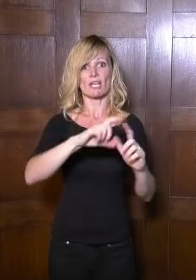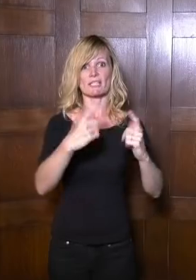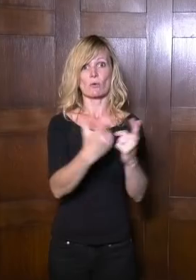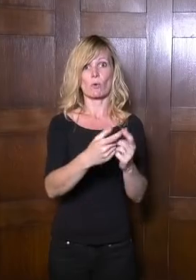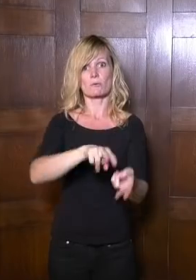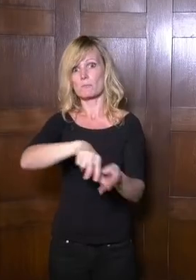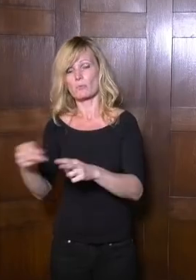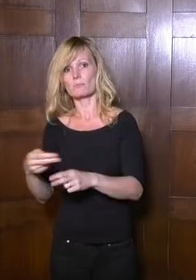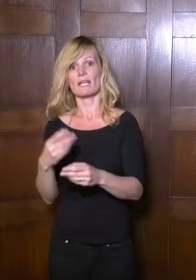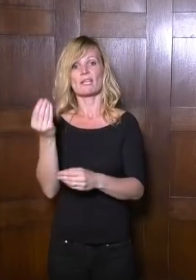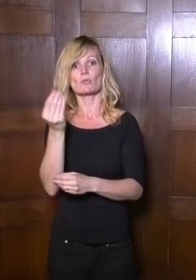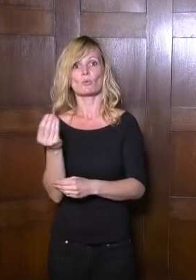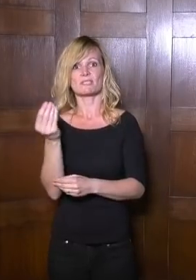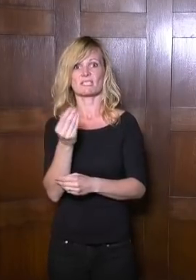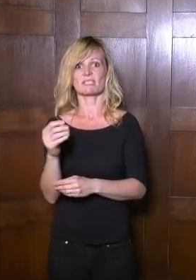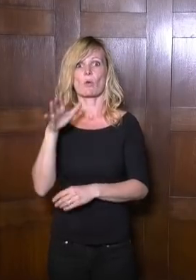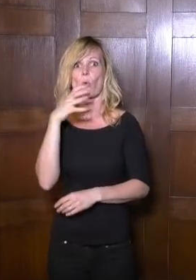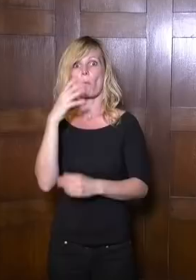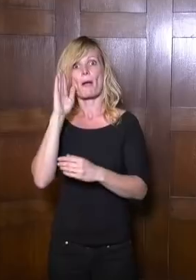Koma. Und